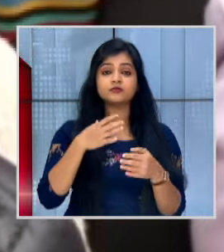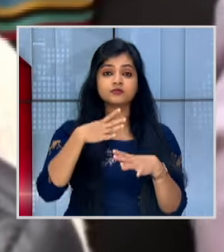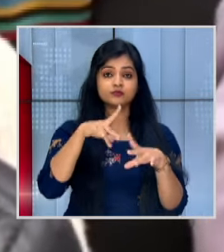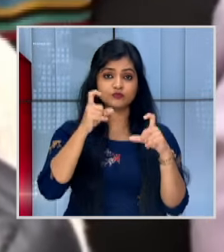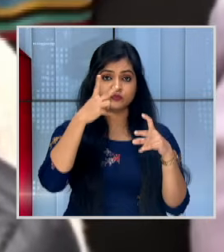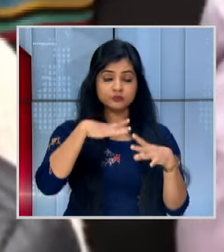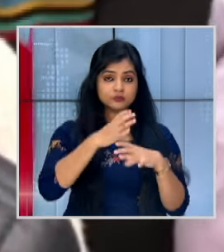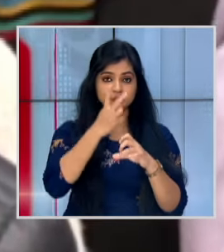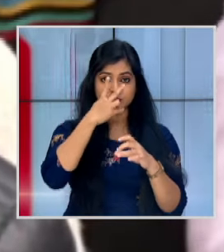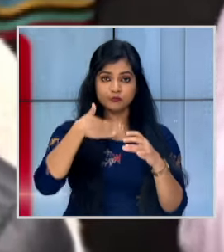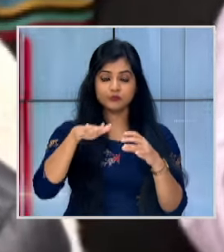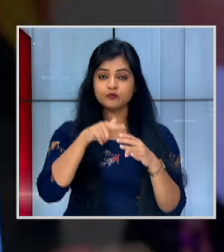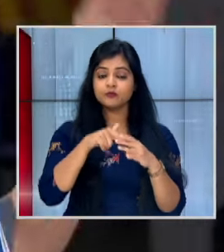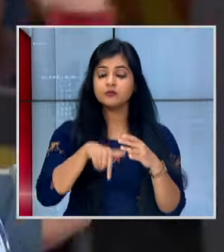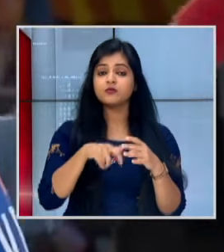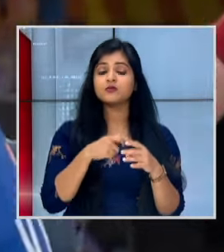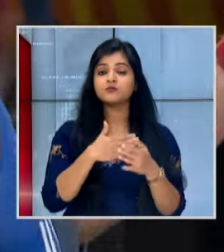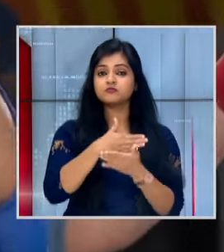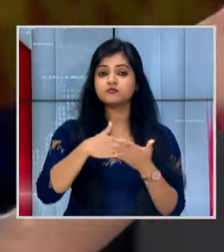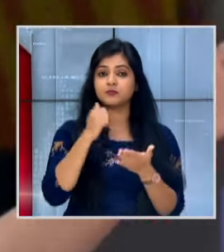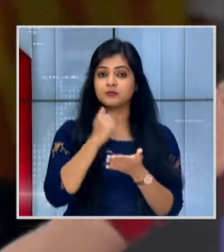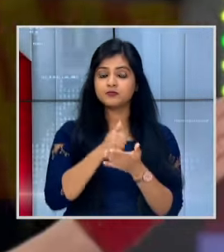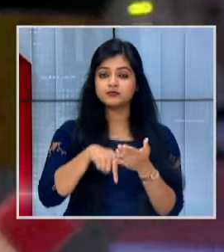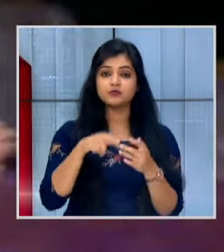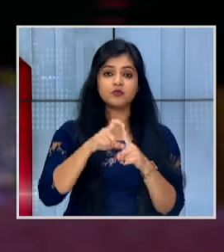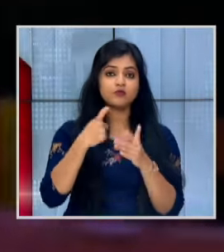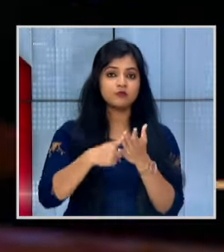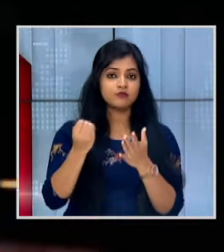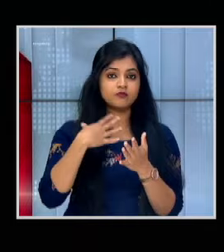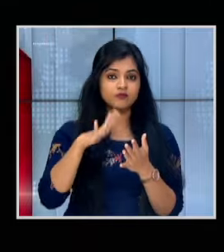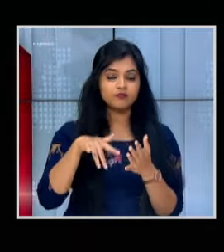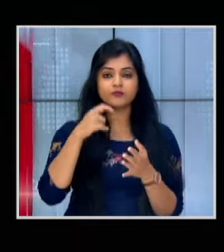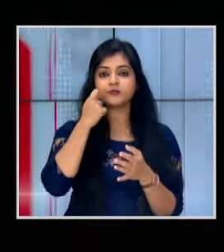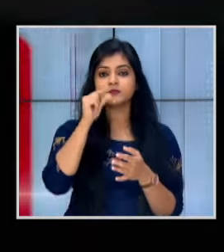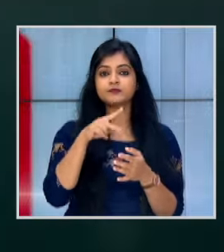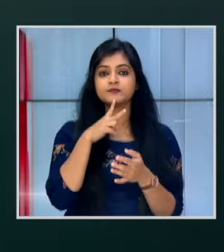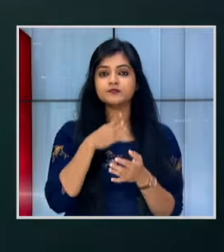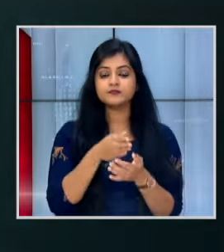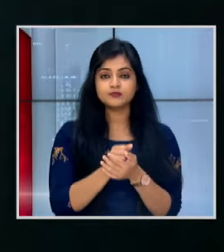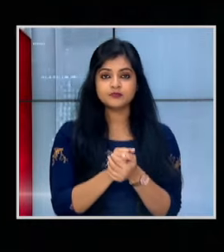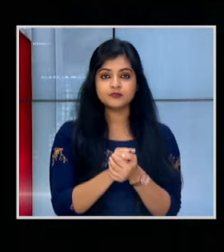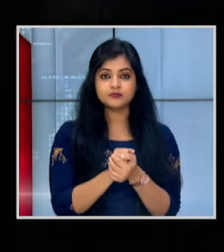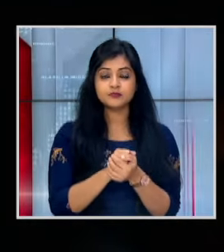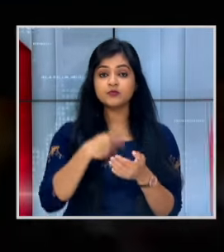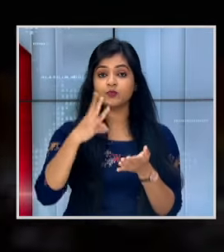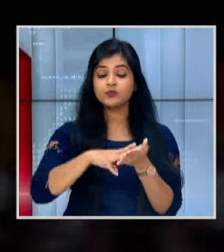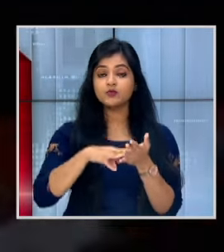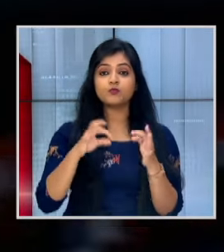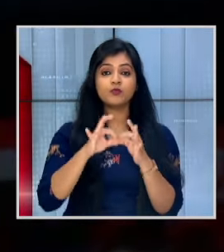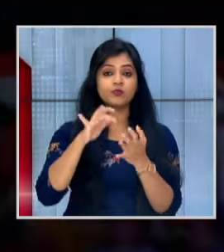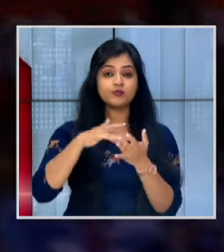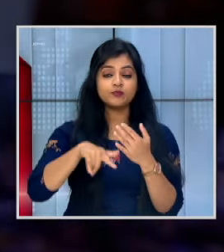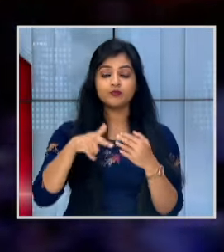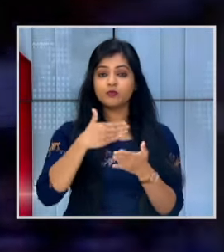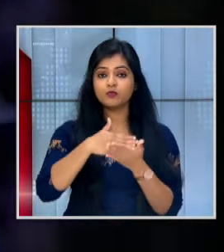വിധേയായിരുന്നു. പരുക്ക് ഭേദമാകാൻ ശസ്ത്രക്രിയയല്ലാതെ മറ്റു വഴികളില്ലെന്ന് ഡോക്ടേഴ്സ് അറിയിച്ചതായി താരം അറിയിച്ചു. വ്യാഴാഴ്ച മുംബൈയിൽ